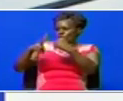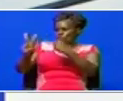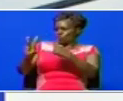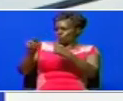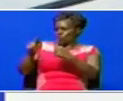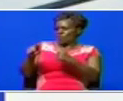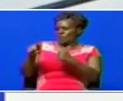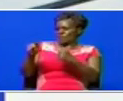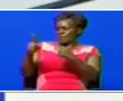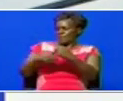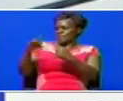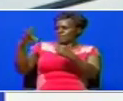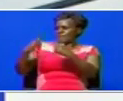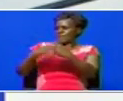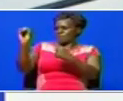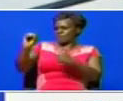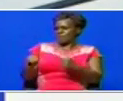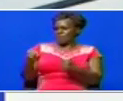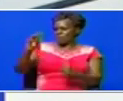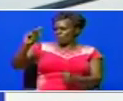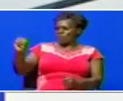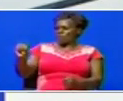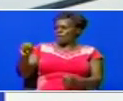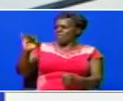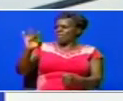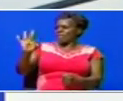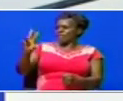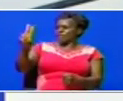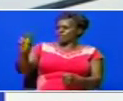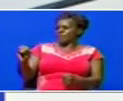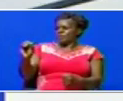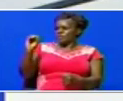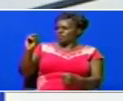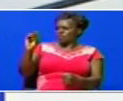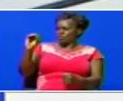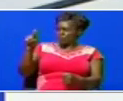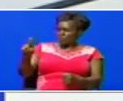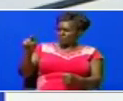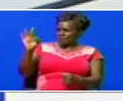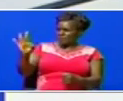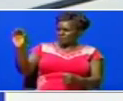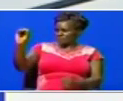92.63%. Michael Maura, 320, 0.03%.